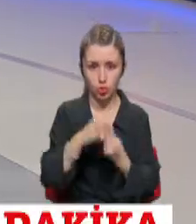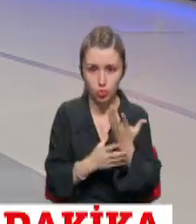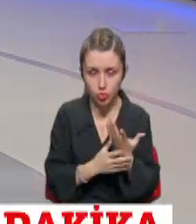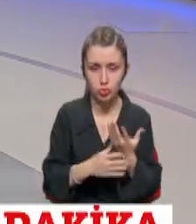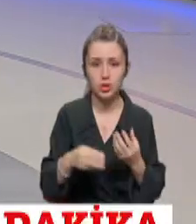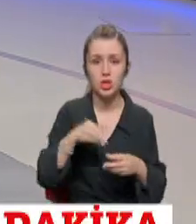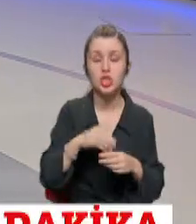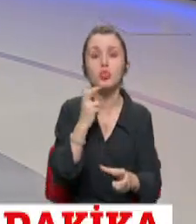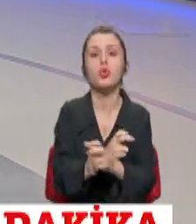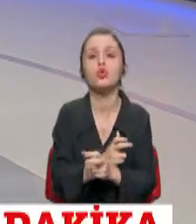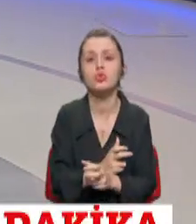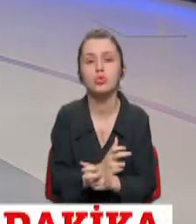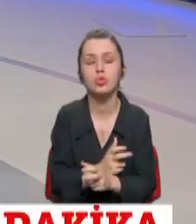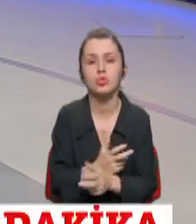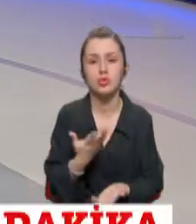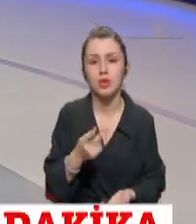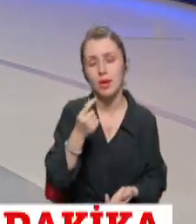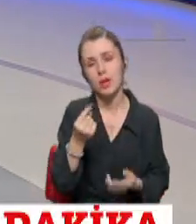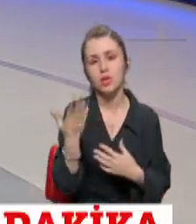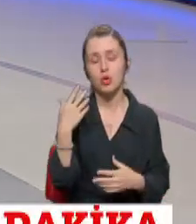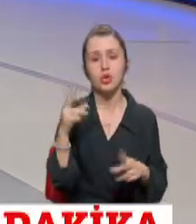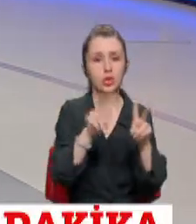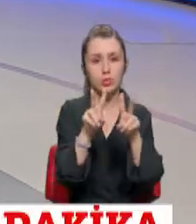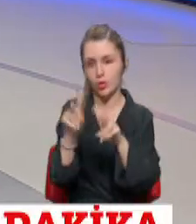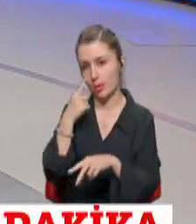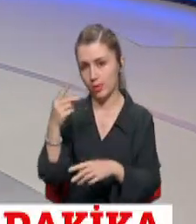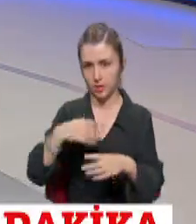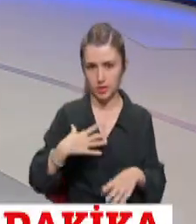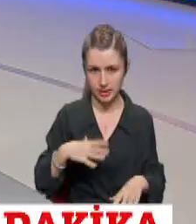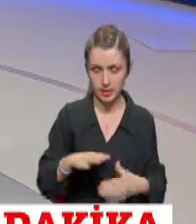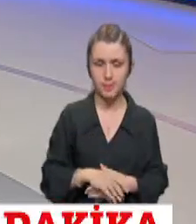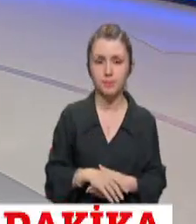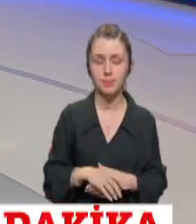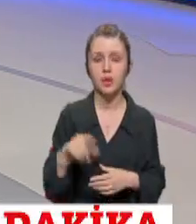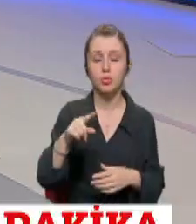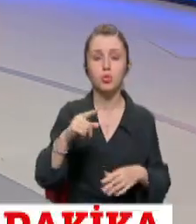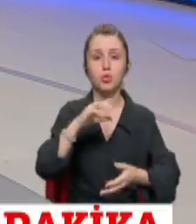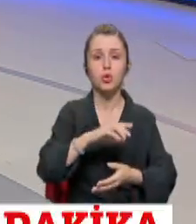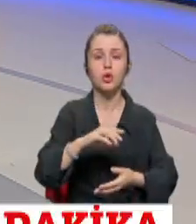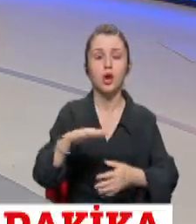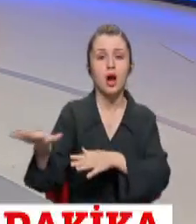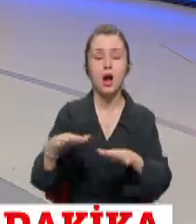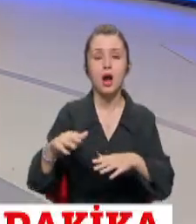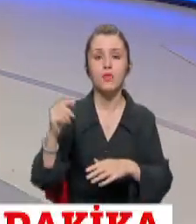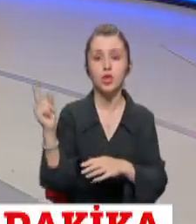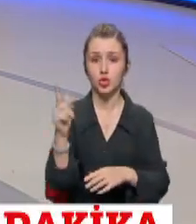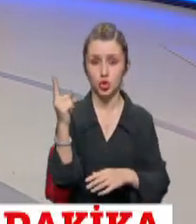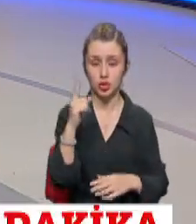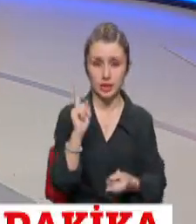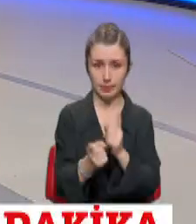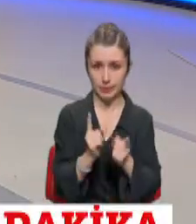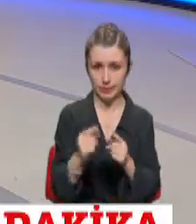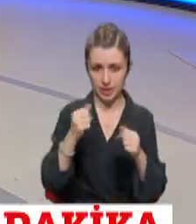Evet. İçi bomboş. Biraz önce web sitesine bakayım dedim. Yani evet. Bütünleşik afet yönetim sistemi diye bir sistem, yeni bir